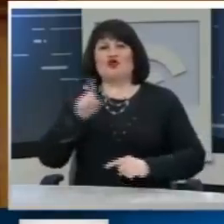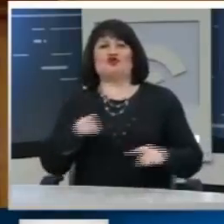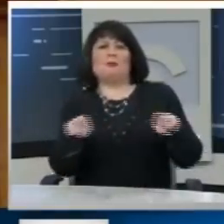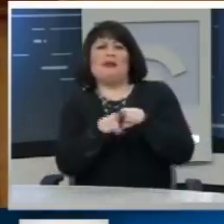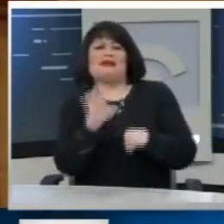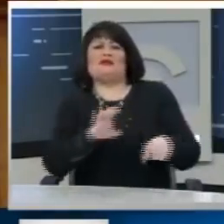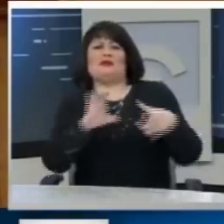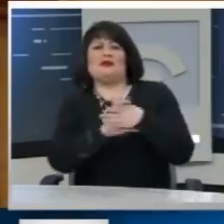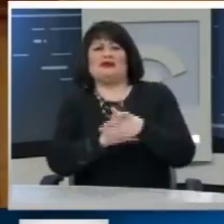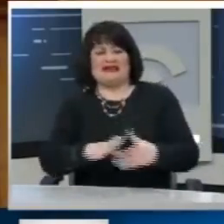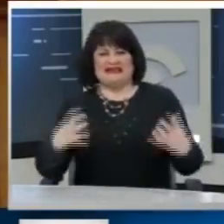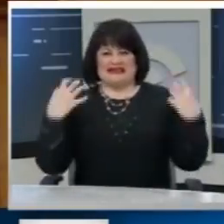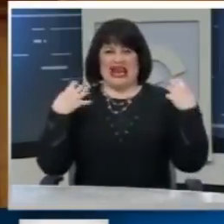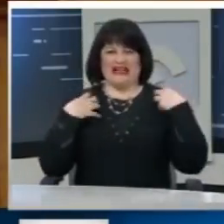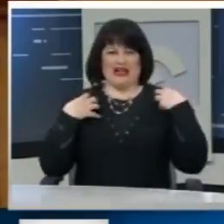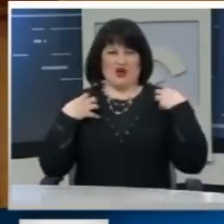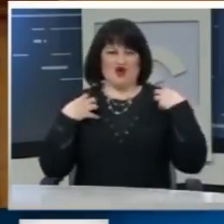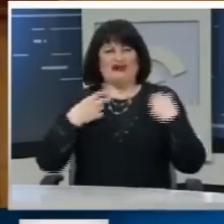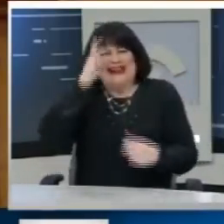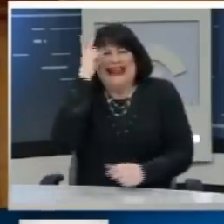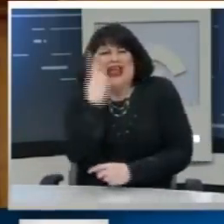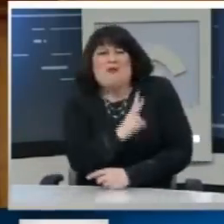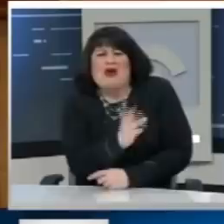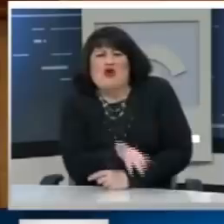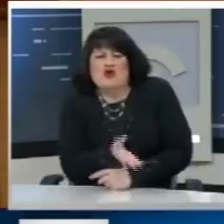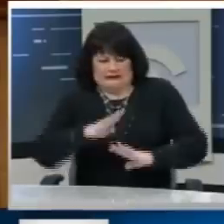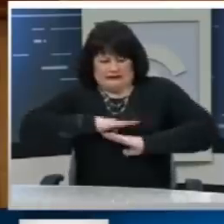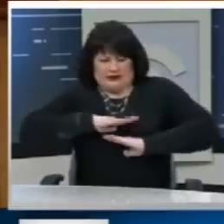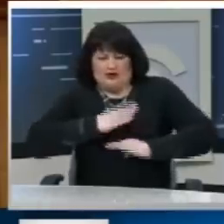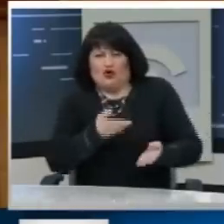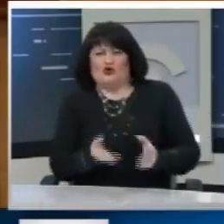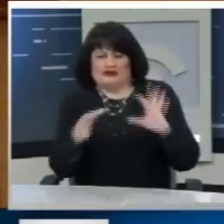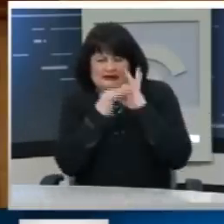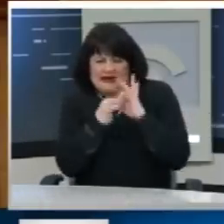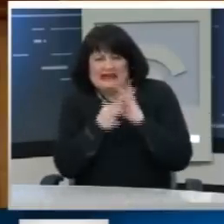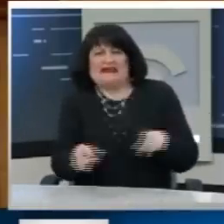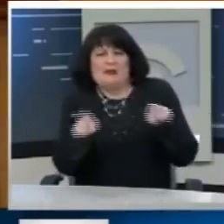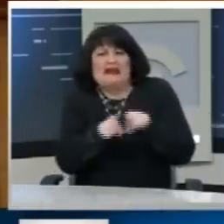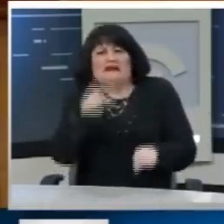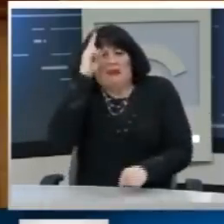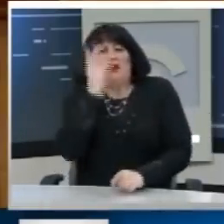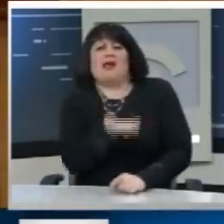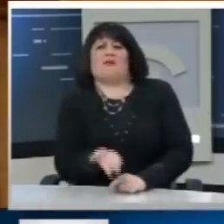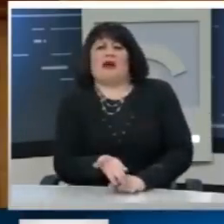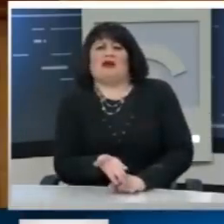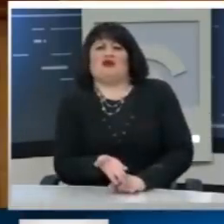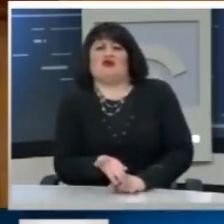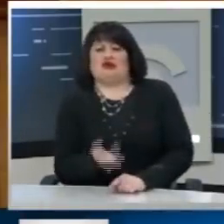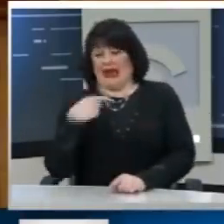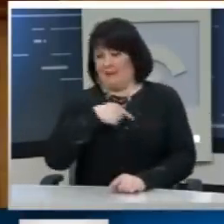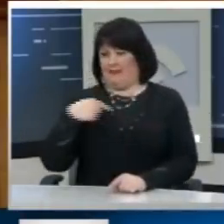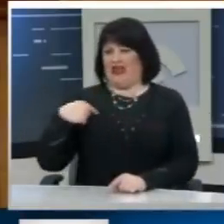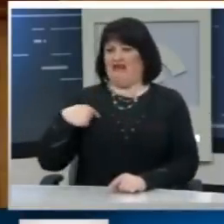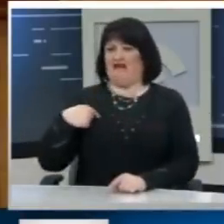Ένωση? Στρατηγός των SS, συνεργαζόμενος με τους Γερμανούς, και μπαίνει επικεφαλής